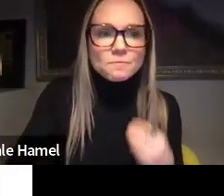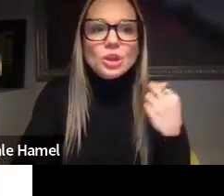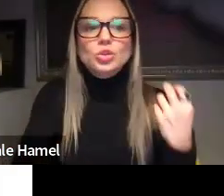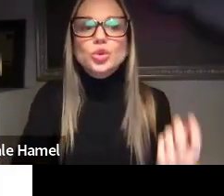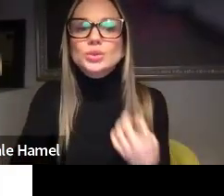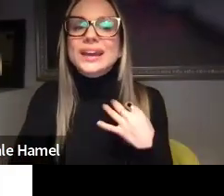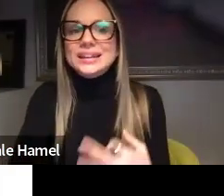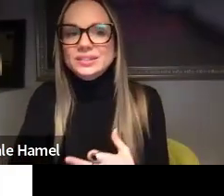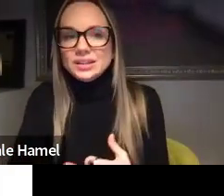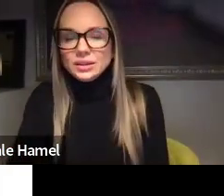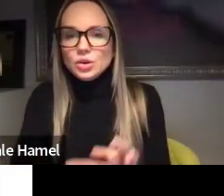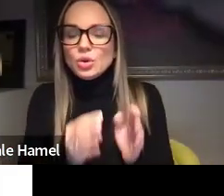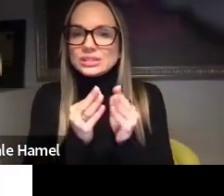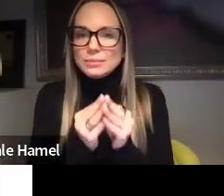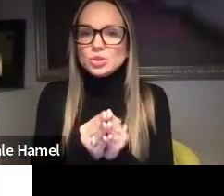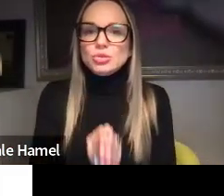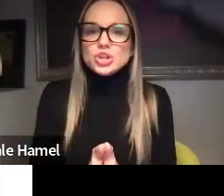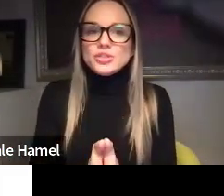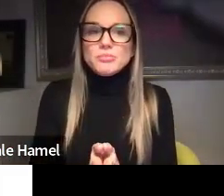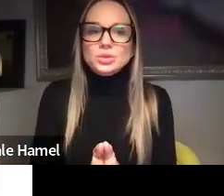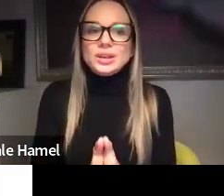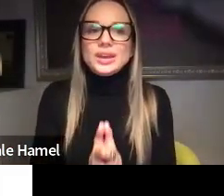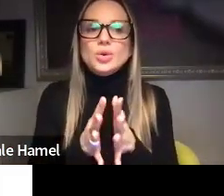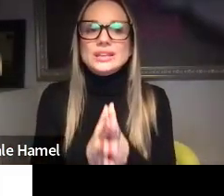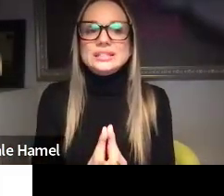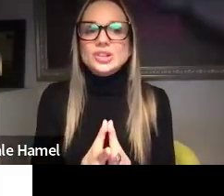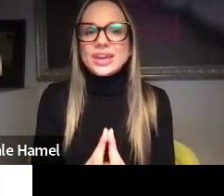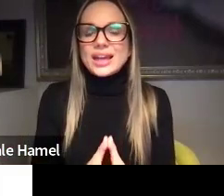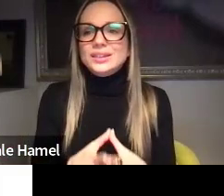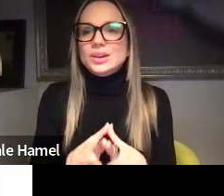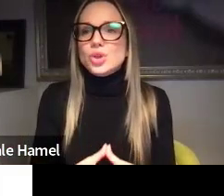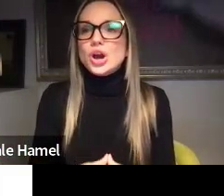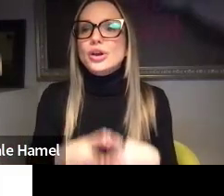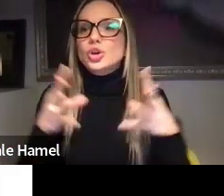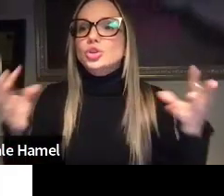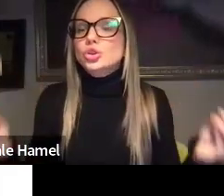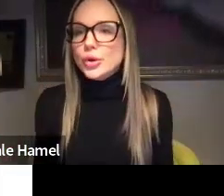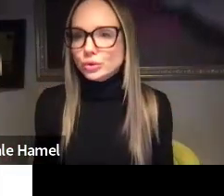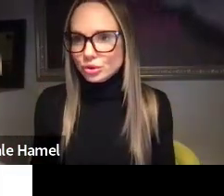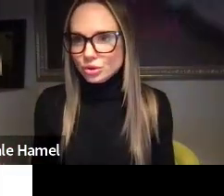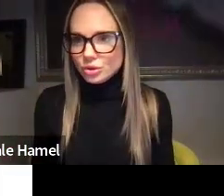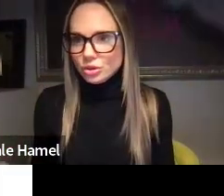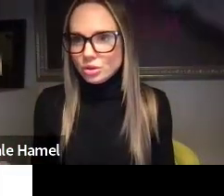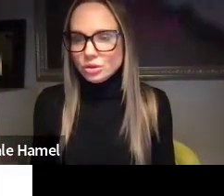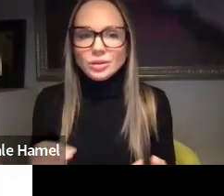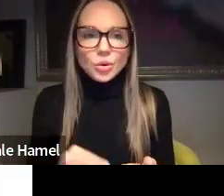Donc, neutralité. Ces morceaux-là que je vais vous montrer, on essaie de garder des couleurs